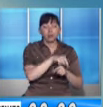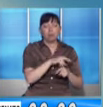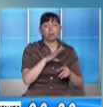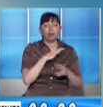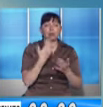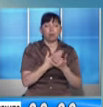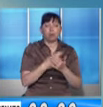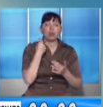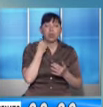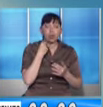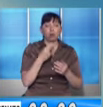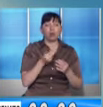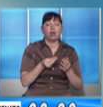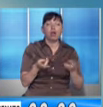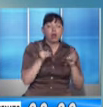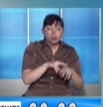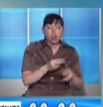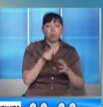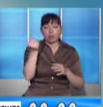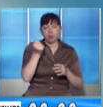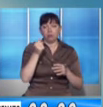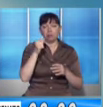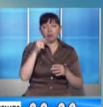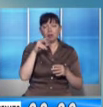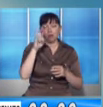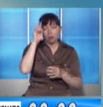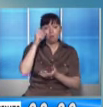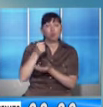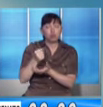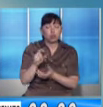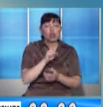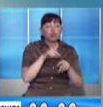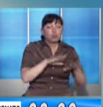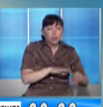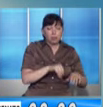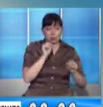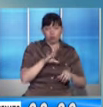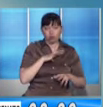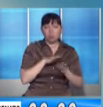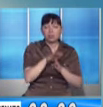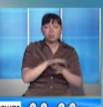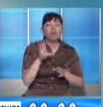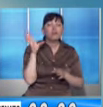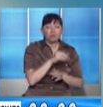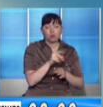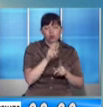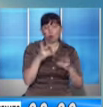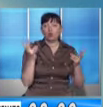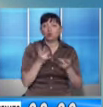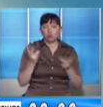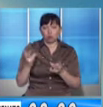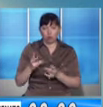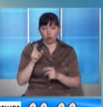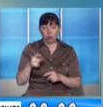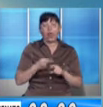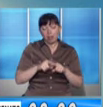care le plătesc în bugetul de stat, în așa fel încât, la nivel local, se poate implementa toate acele proiecte pe care le așteaptă comunitatea de la ei. Da. Și uite, asta